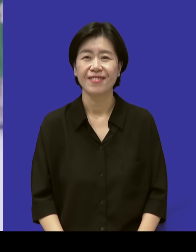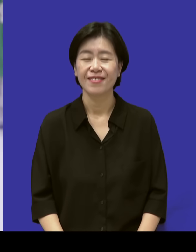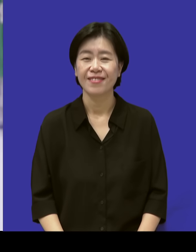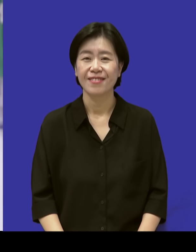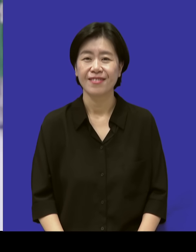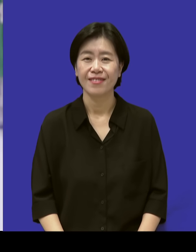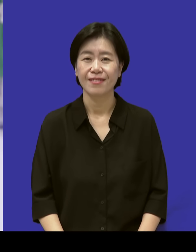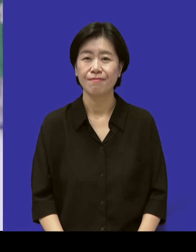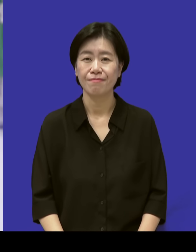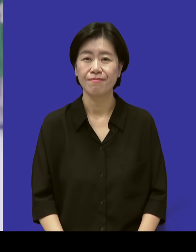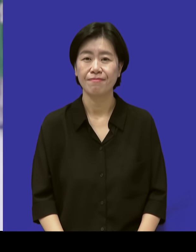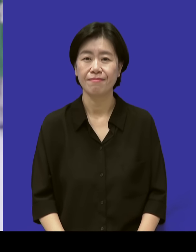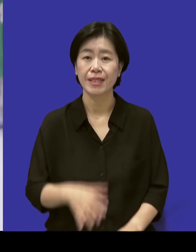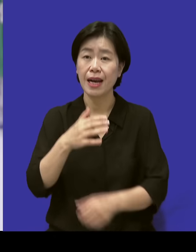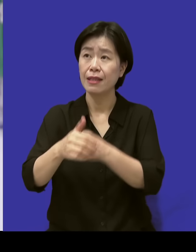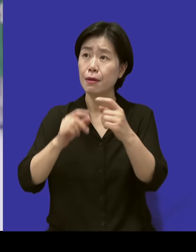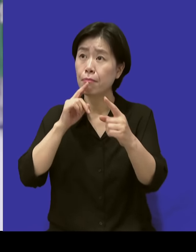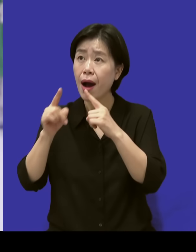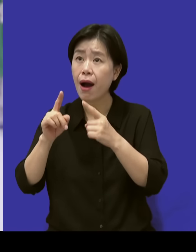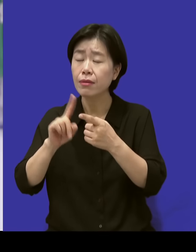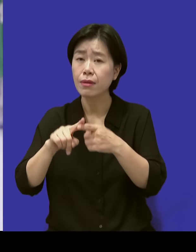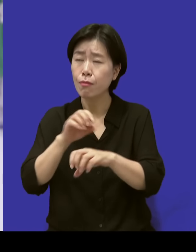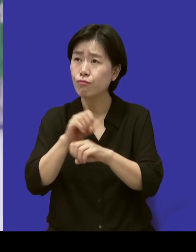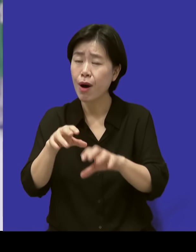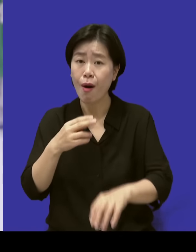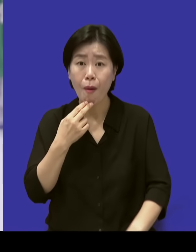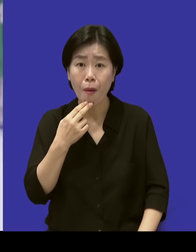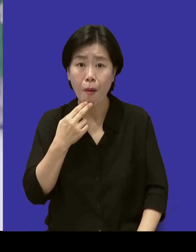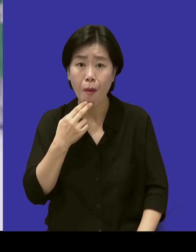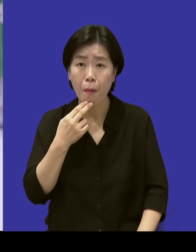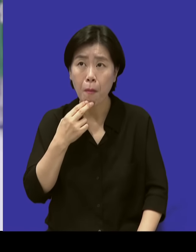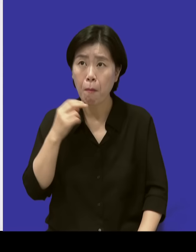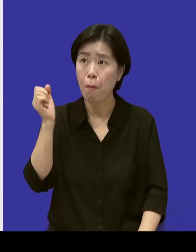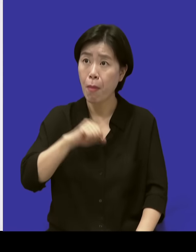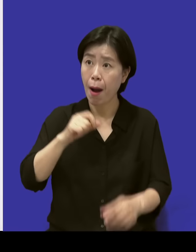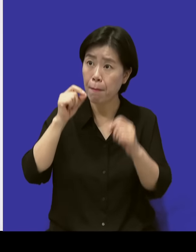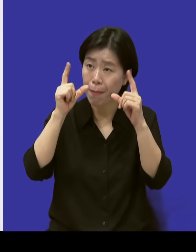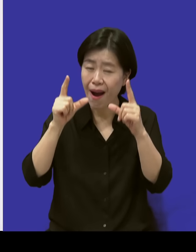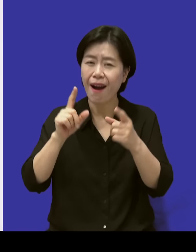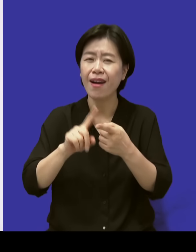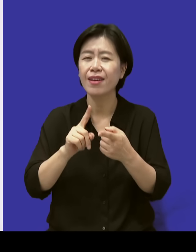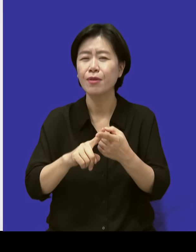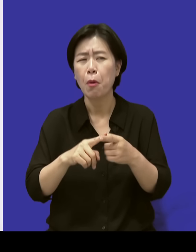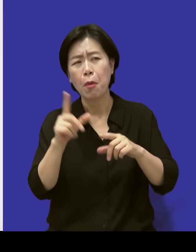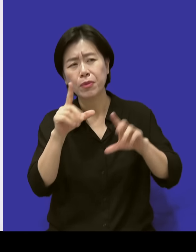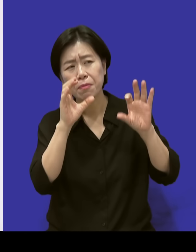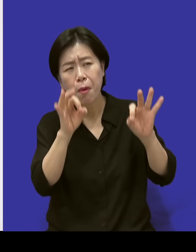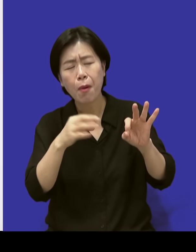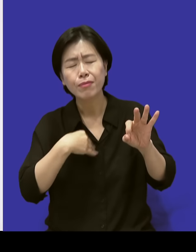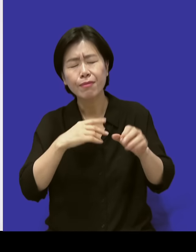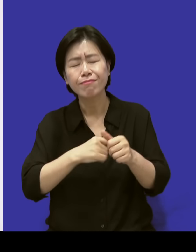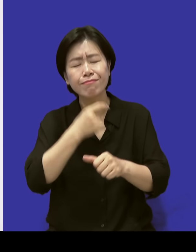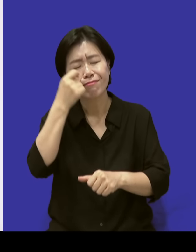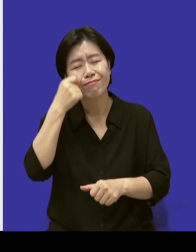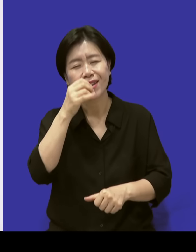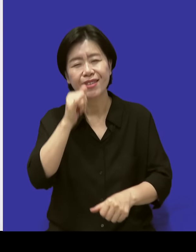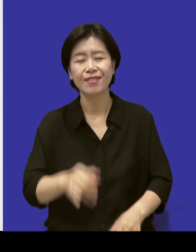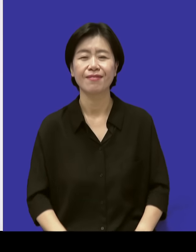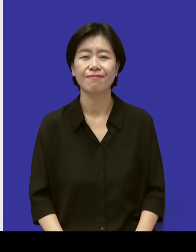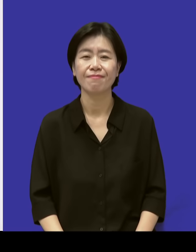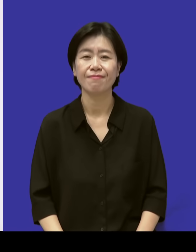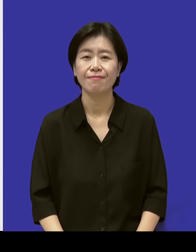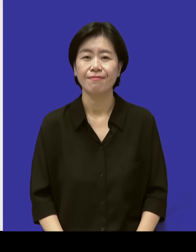이제. 하나님 말씀이 헛되지 않았구나라고 예, 느끼면서 네, 스쳐 지나가신 게 너무 그럼 그 반응들이 다 헛되지 않았잖아요. 그죠? 네, 출연했던 네.